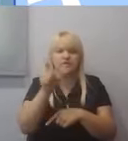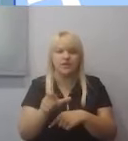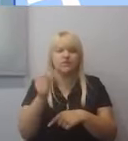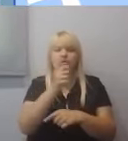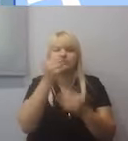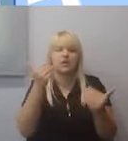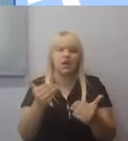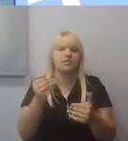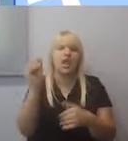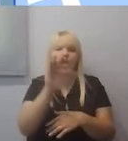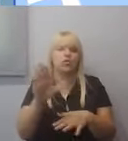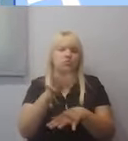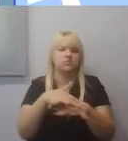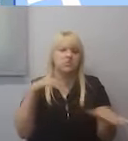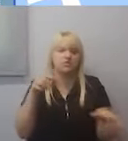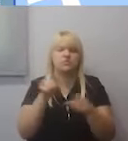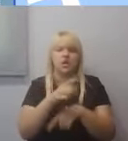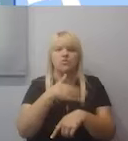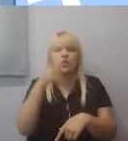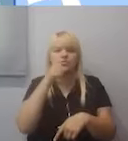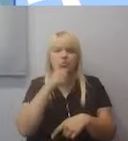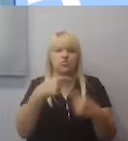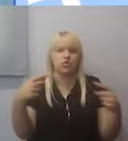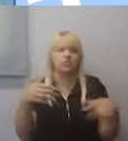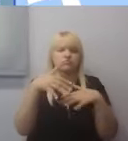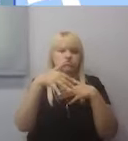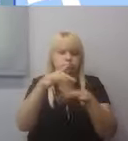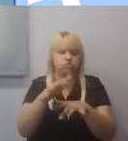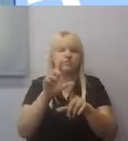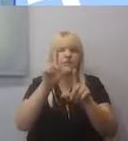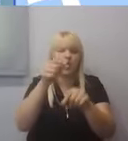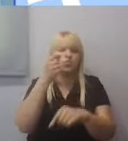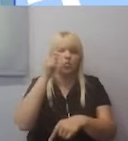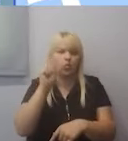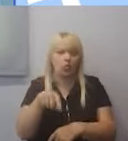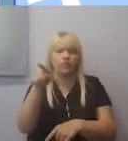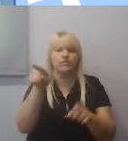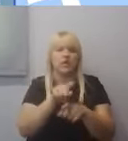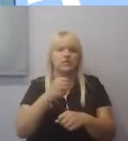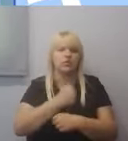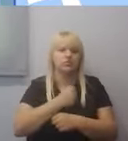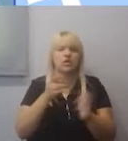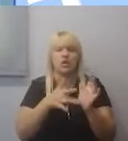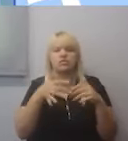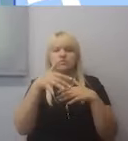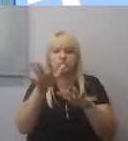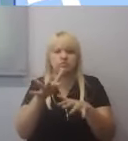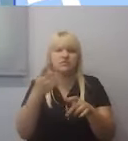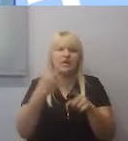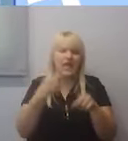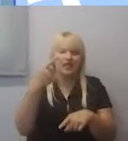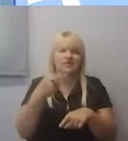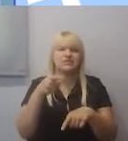bet nu ļoti bieži brauc ar dažādiem konvojiem uz uz ukrainu un diemžēl kādā no konvoj reizēm mūsu tie